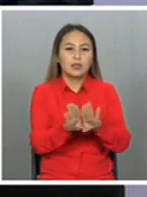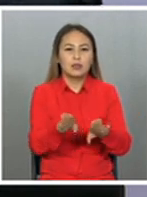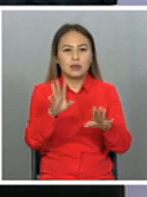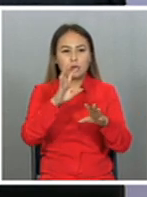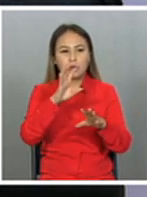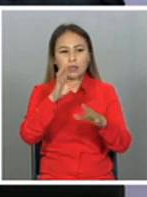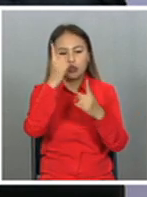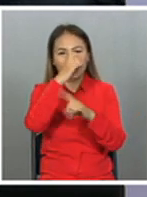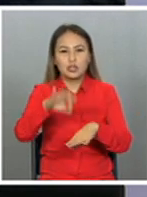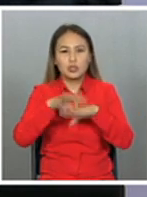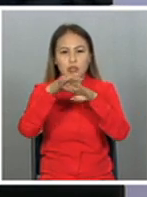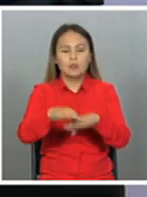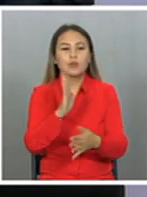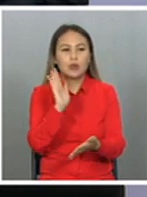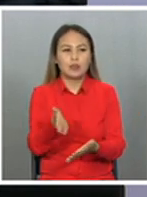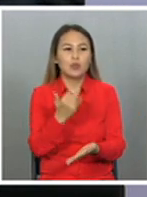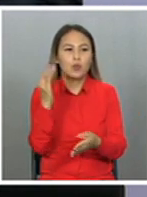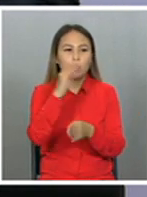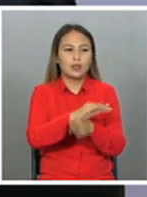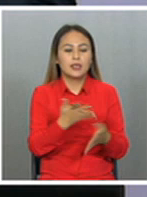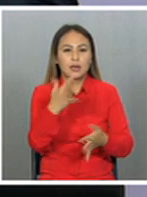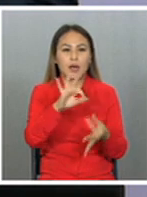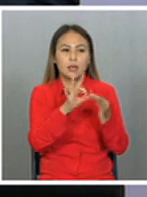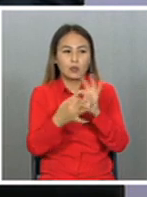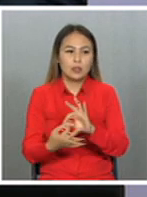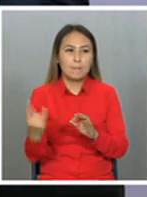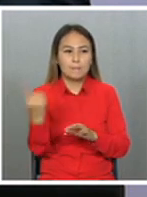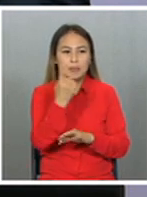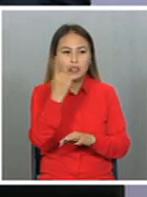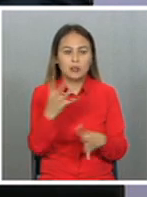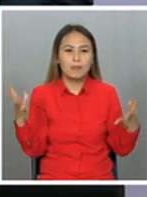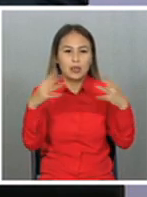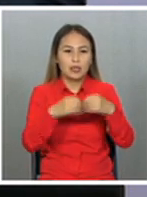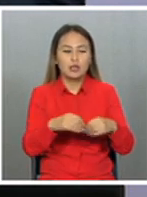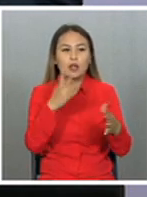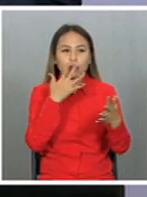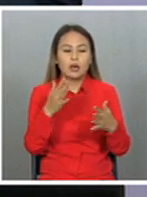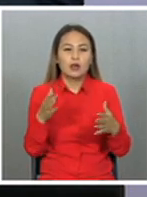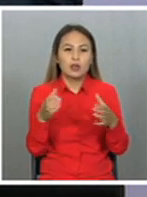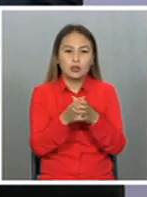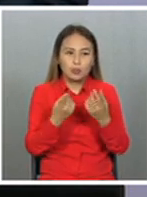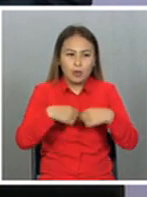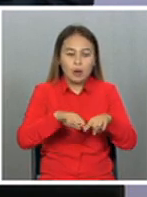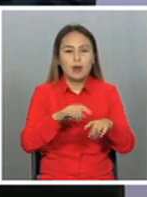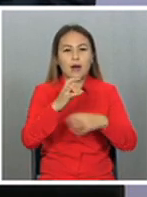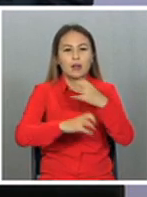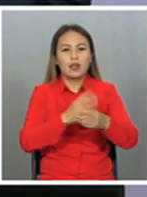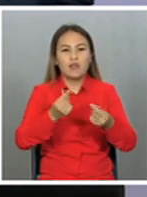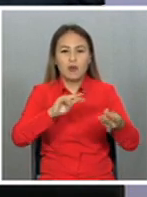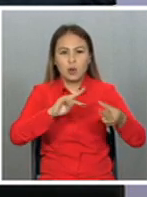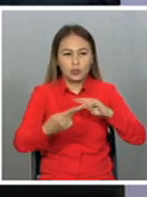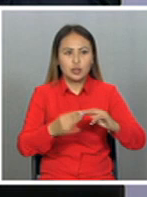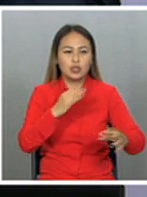ұйымдарына жеткізіп тұрады. Оларды атап өтетін болсақ, біріншісі Біріккен ұлттар ұйымы, халықаралық валюта қоры және